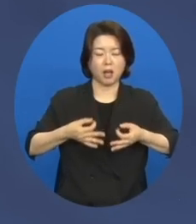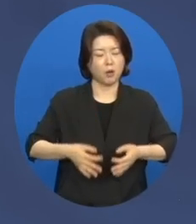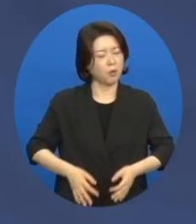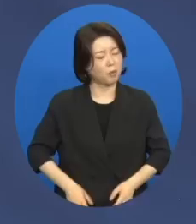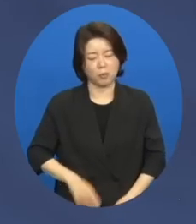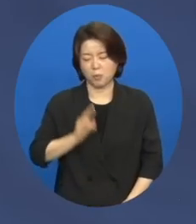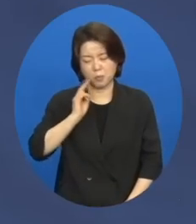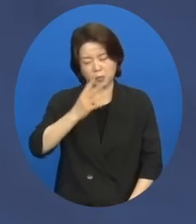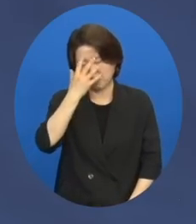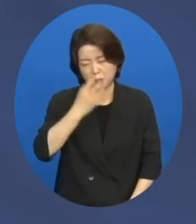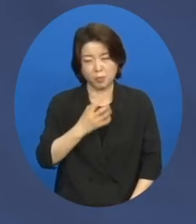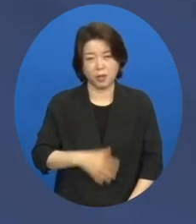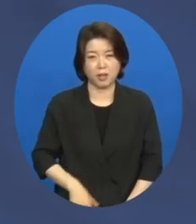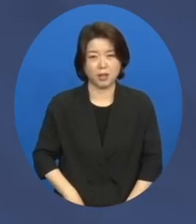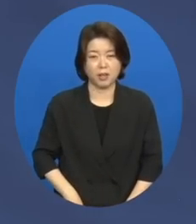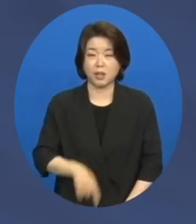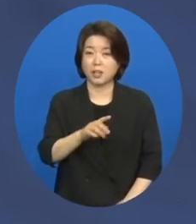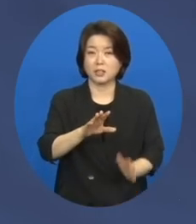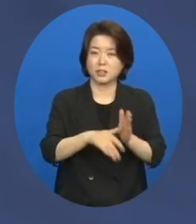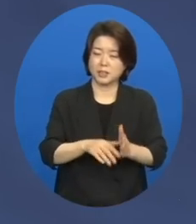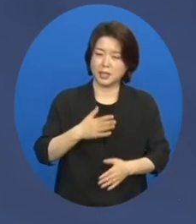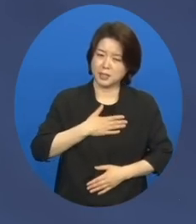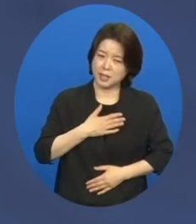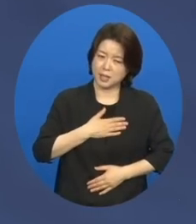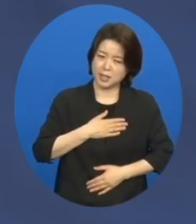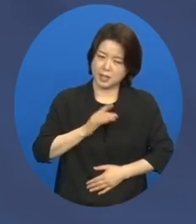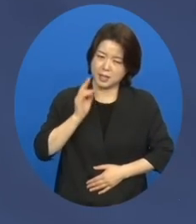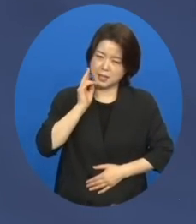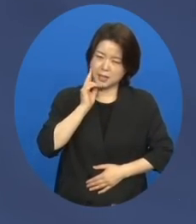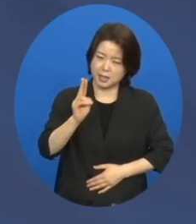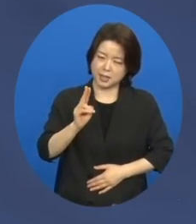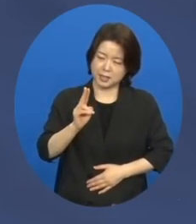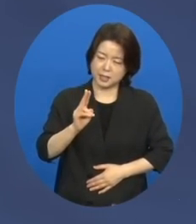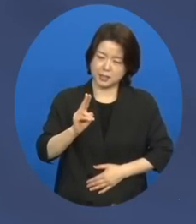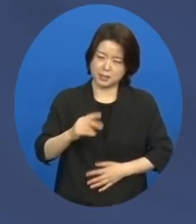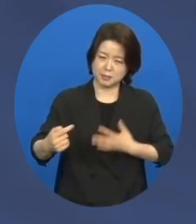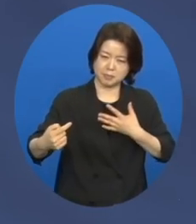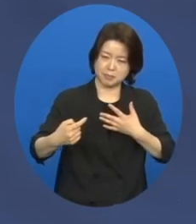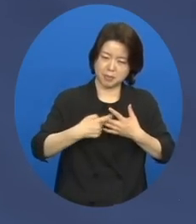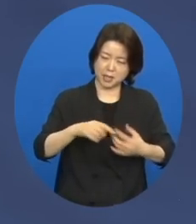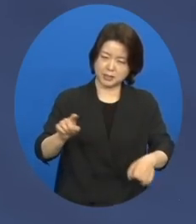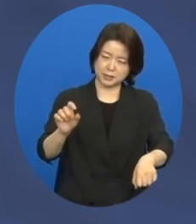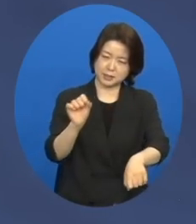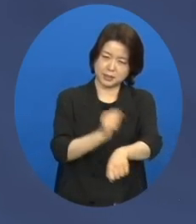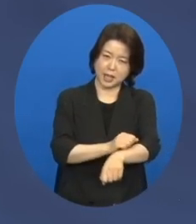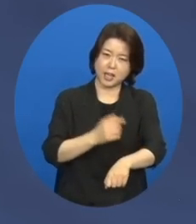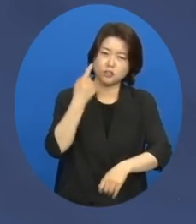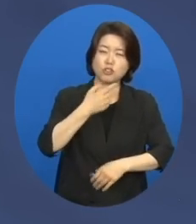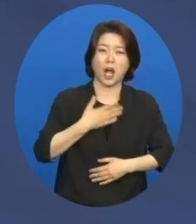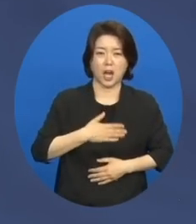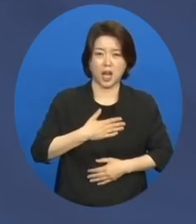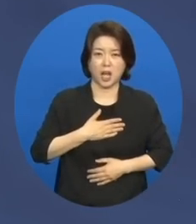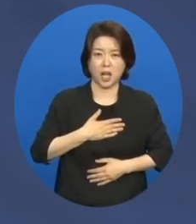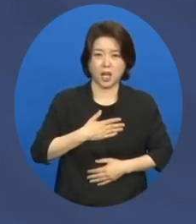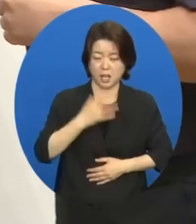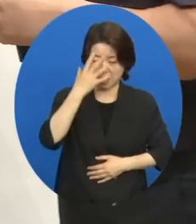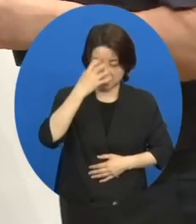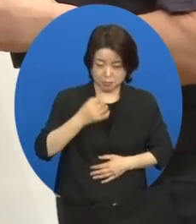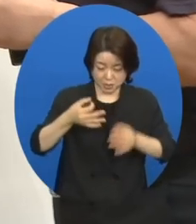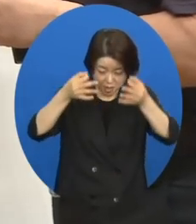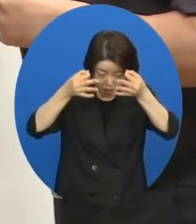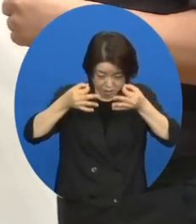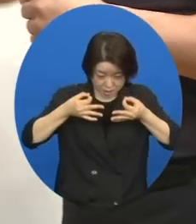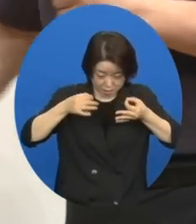끔찍하더라고요. 그때 나는 내가 나를 가장 잘하는 줄 알았어요. 저희 모두가 그 비참한 이 자기 절망 앞에